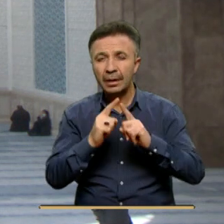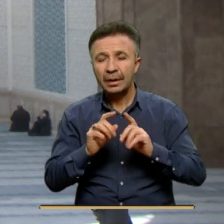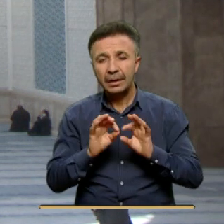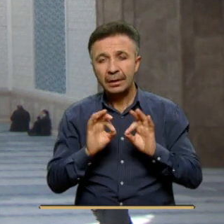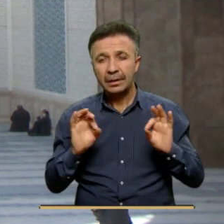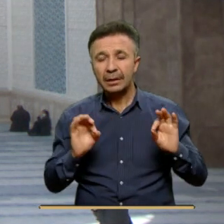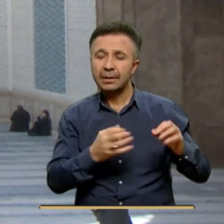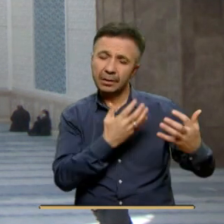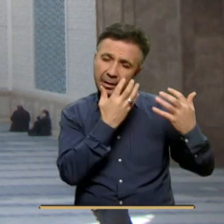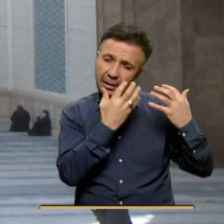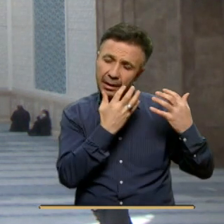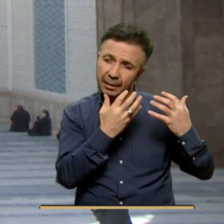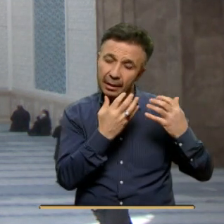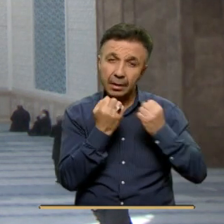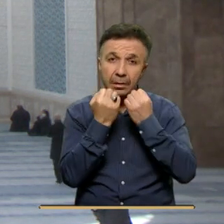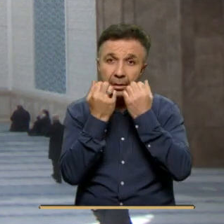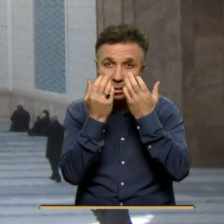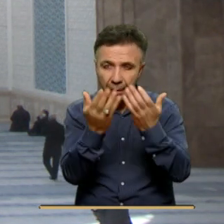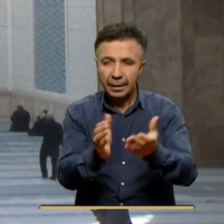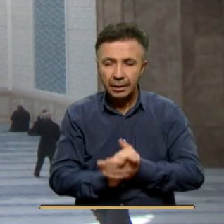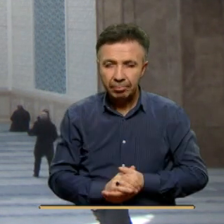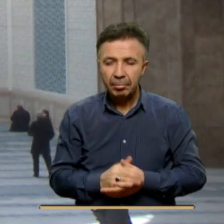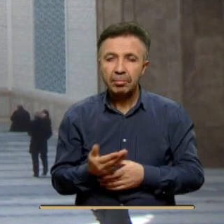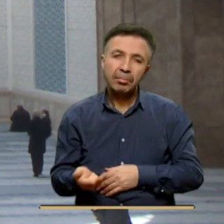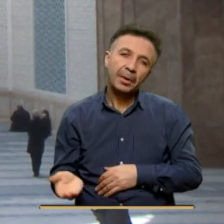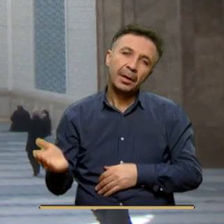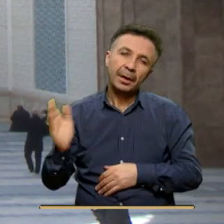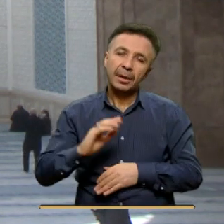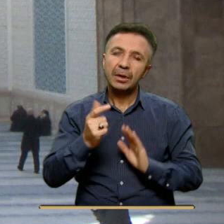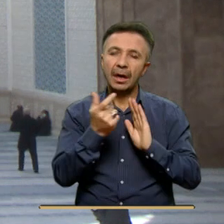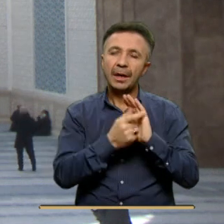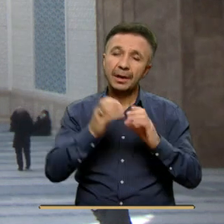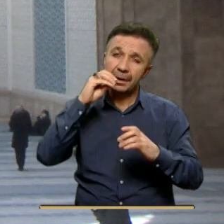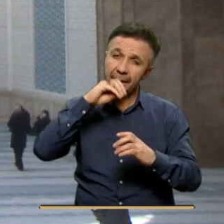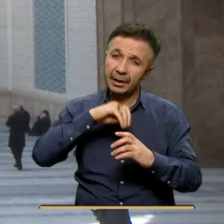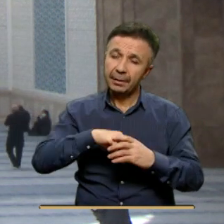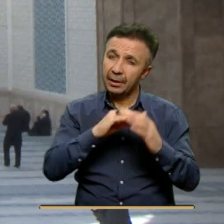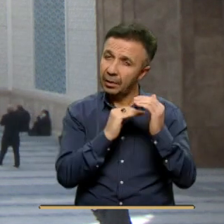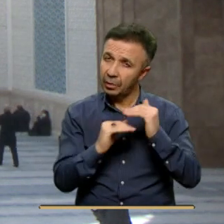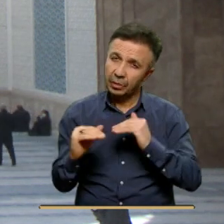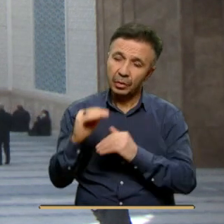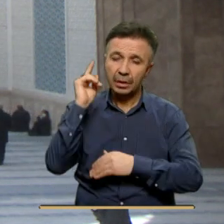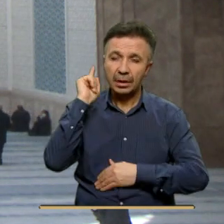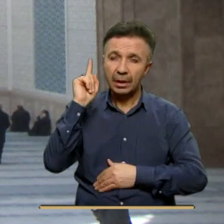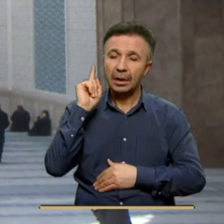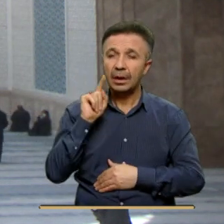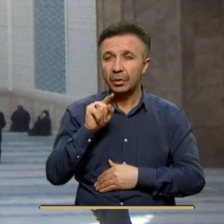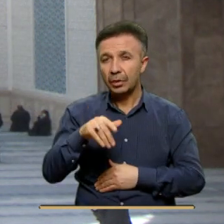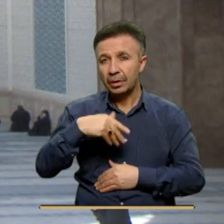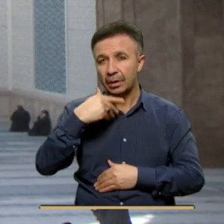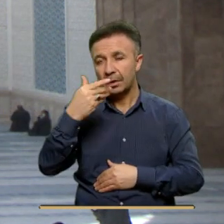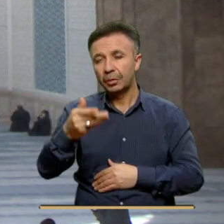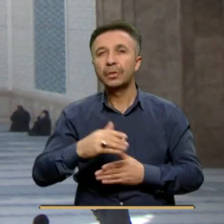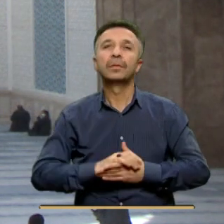nimetler lütfetmiştir. Bir ayeti kerimesinde buyurur ki Rabbimiz, وَآتَاكُمْ